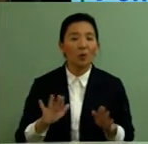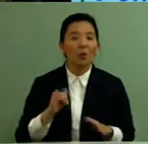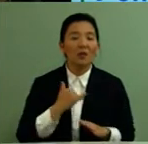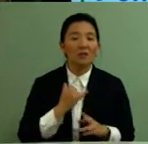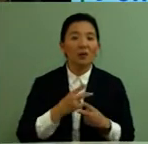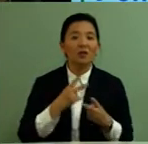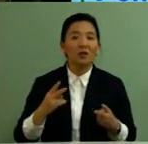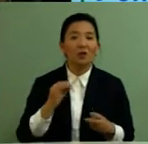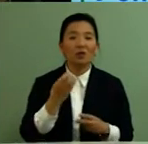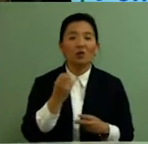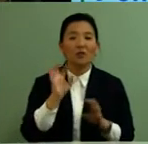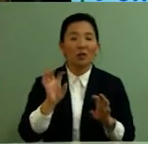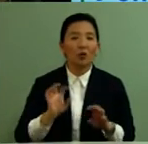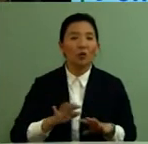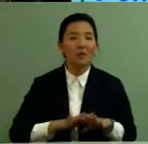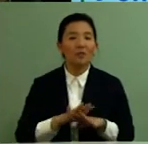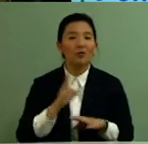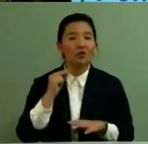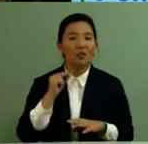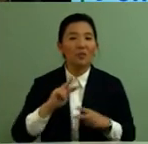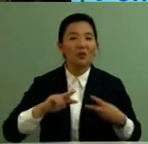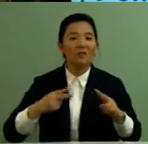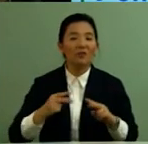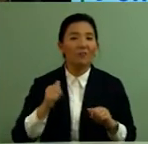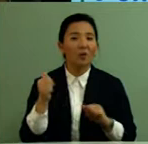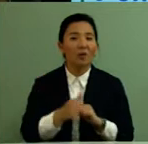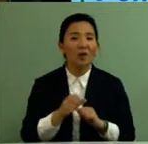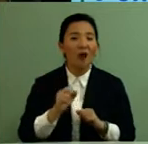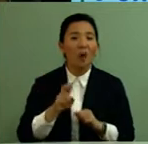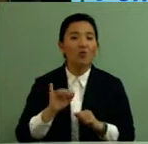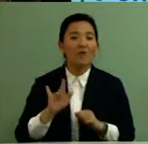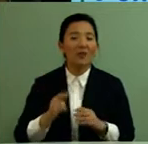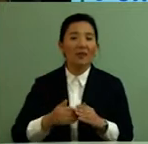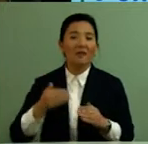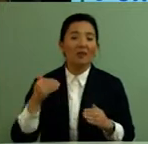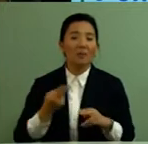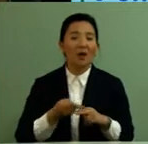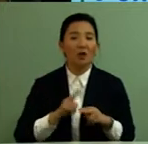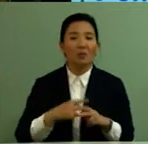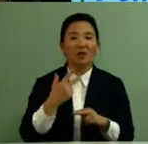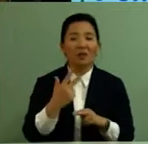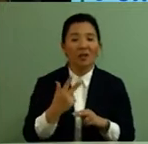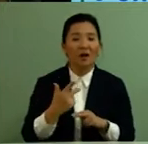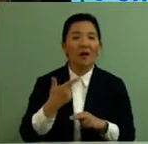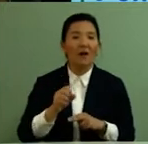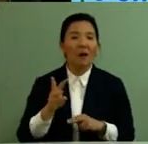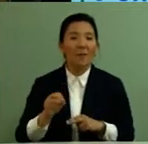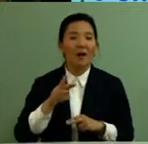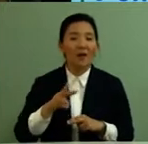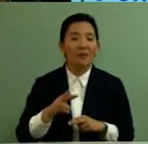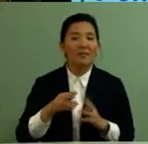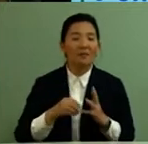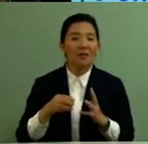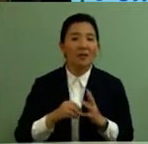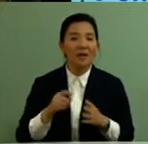нас получается, и еще по закону математики, числа переводятся вперед, а буквы назад. И у вас получится 3 гамма m